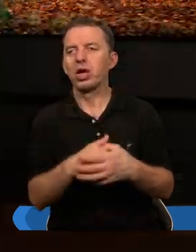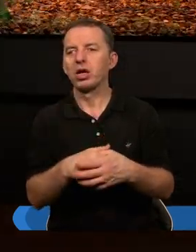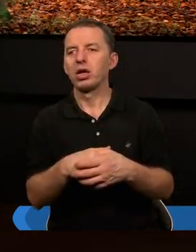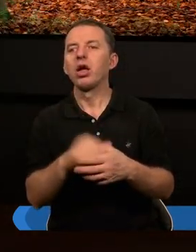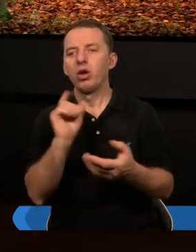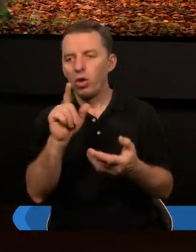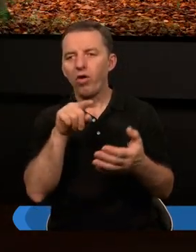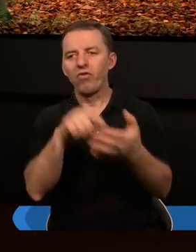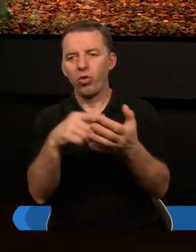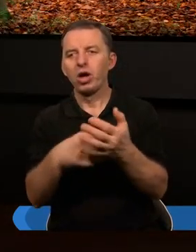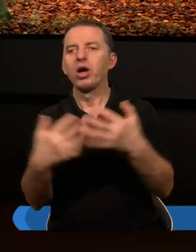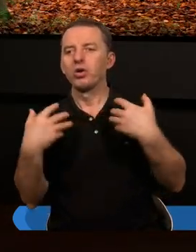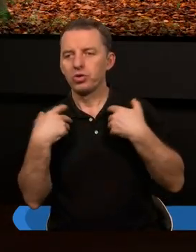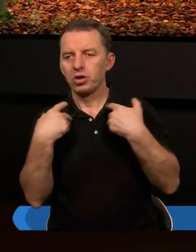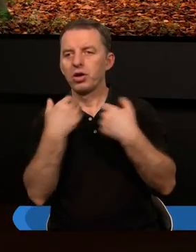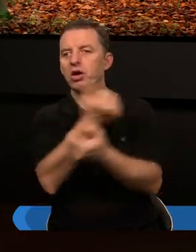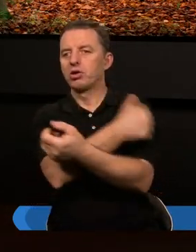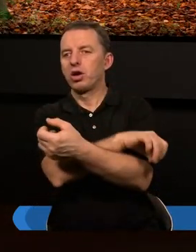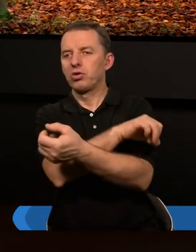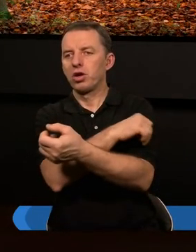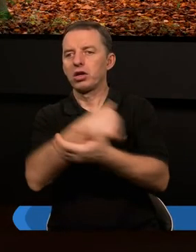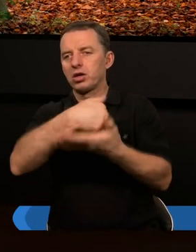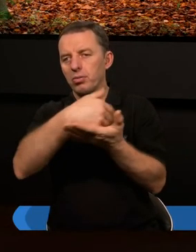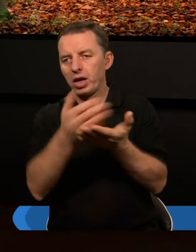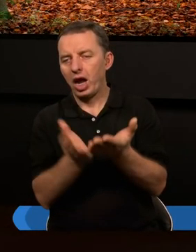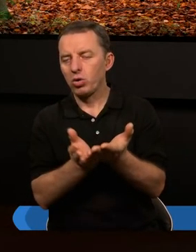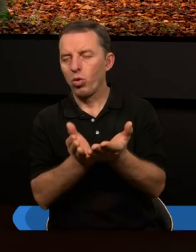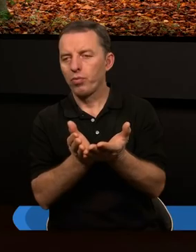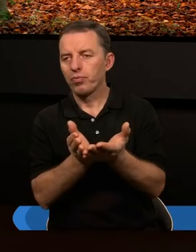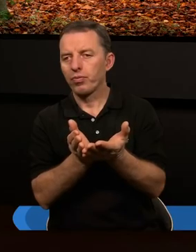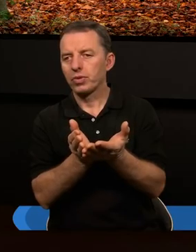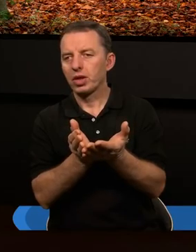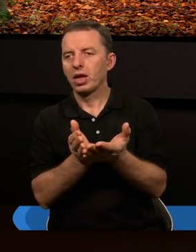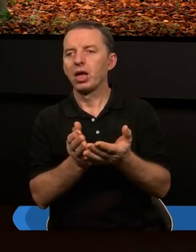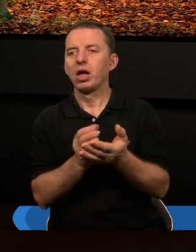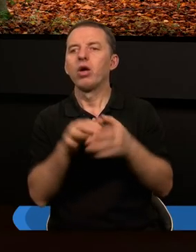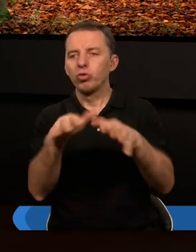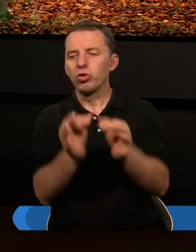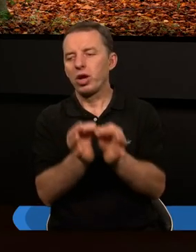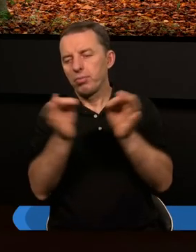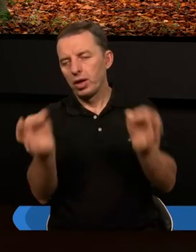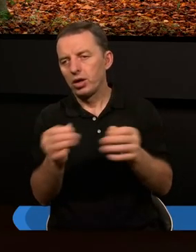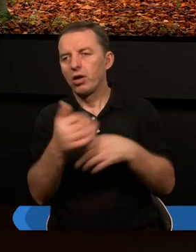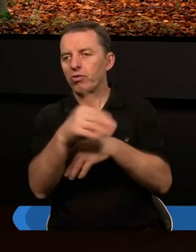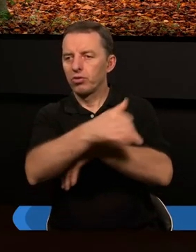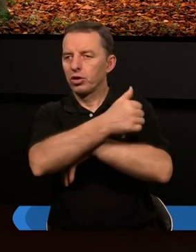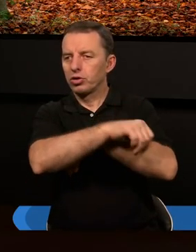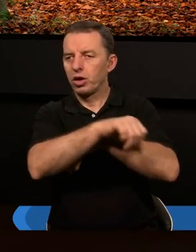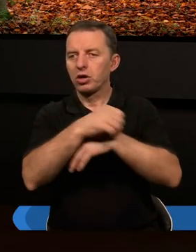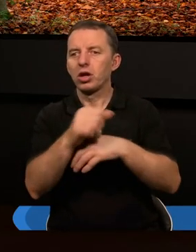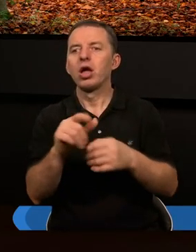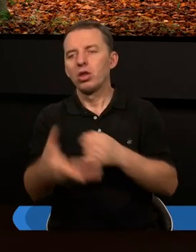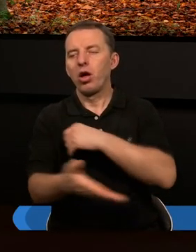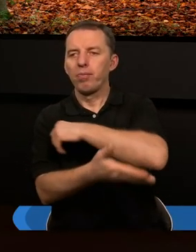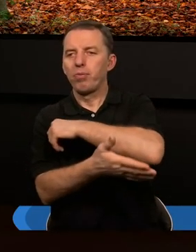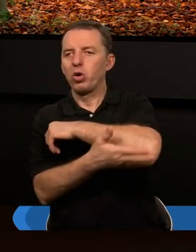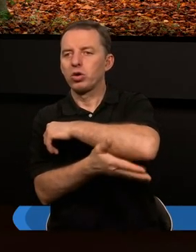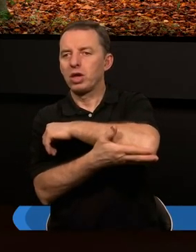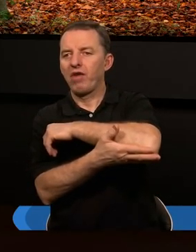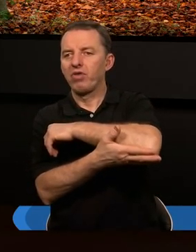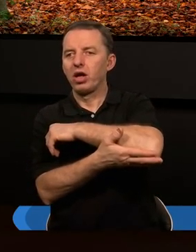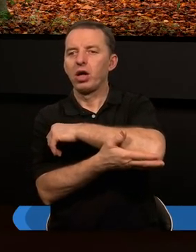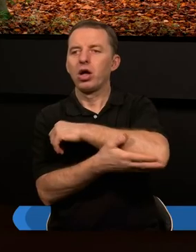No właśnie, żyjemy w chrześcijańskim kraju. W dużej mierze wśród chrześcijan. Czy to są postawy